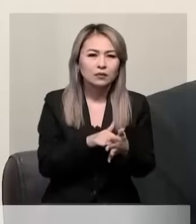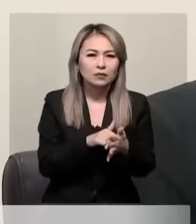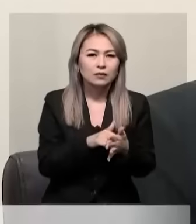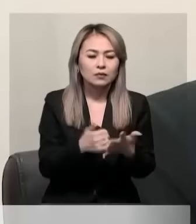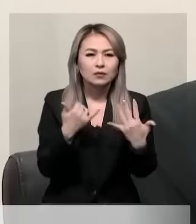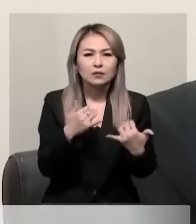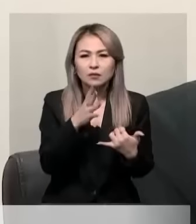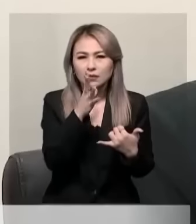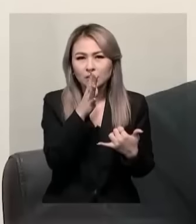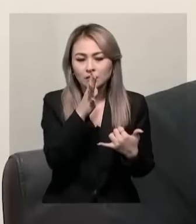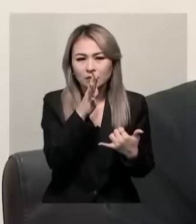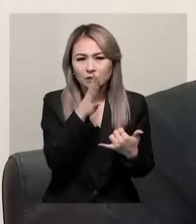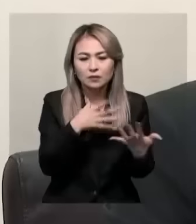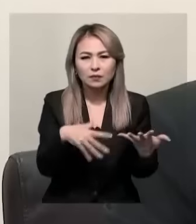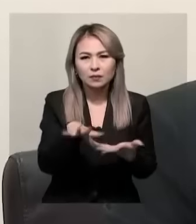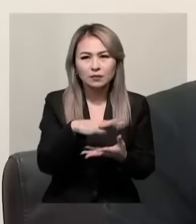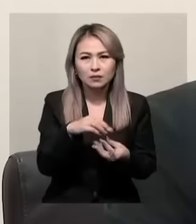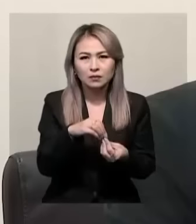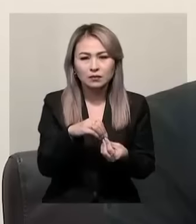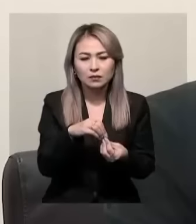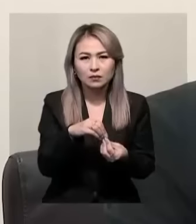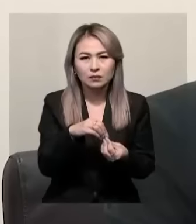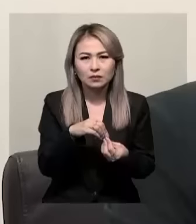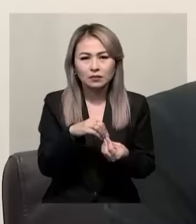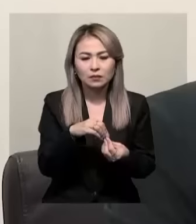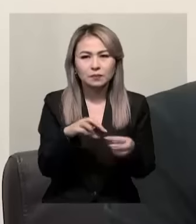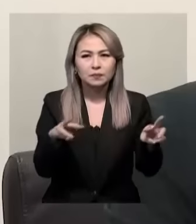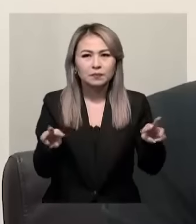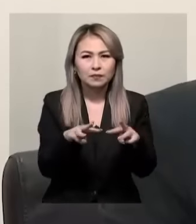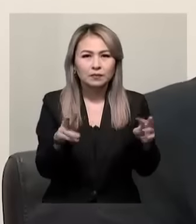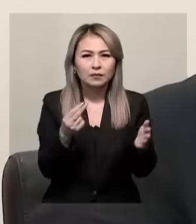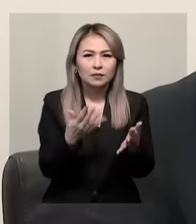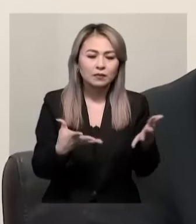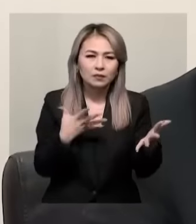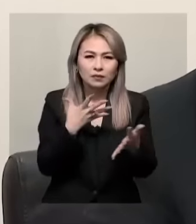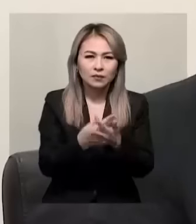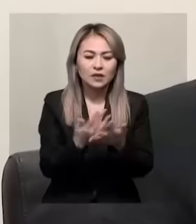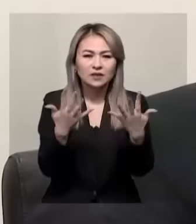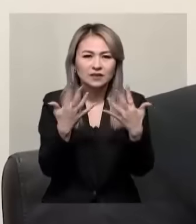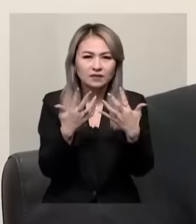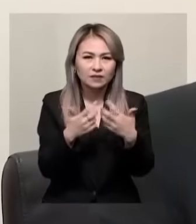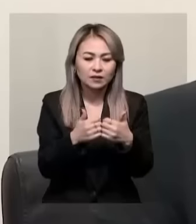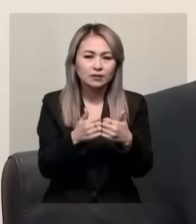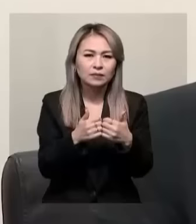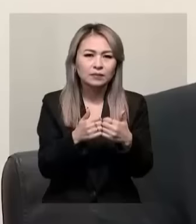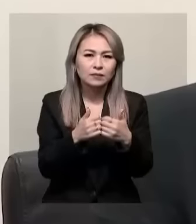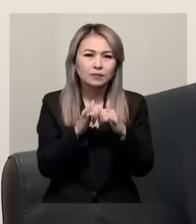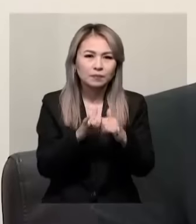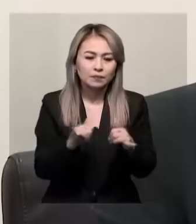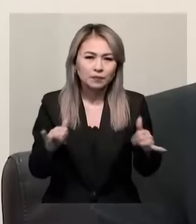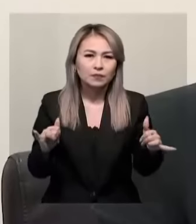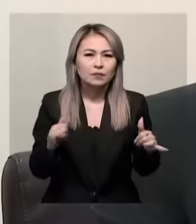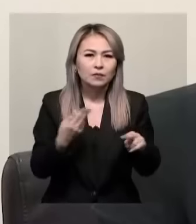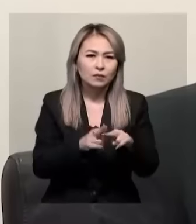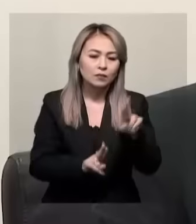қазіргі таңда барлық жағы, ағарту министрлігі, қаржы министрлігі, цифр даму министрлігімен бірлесіп